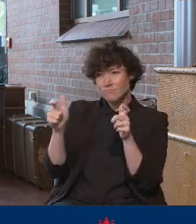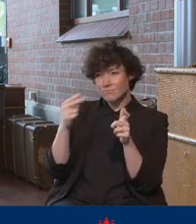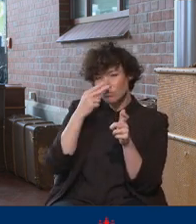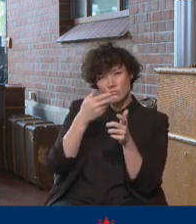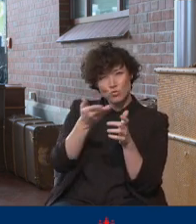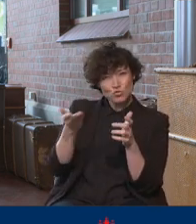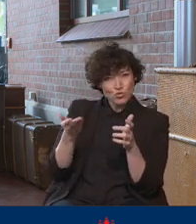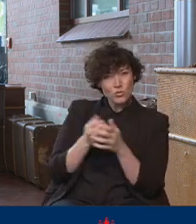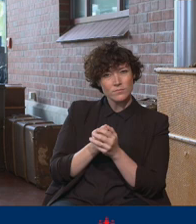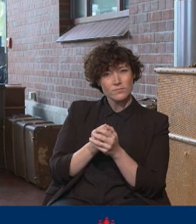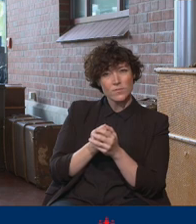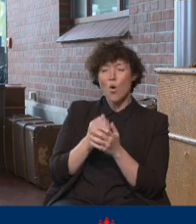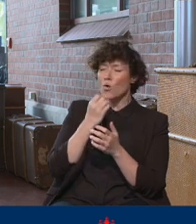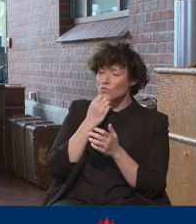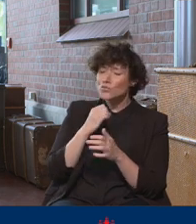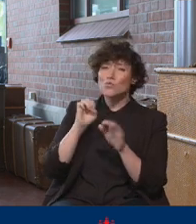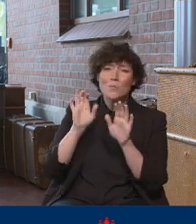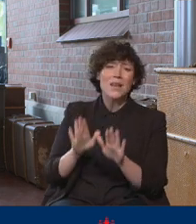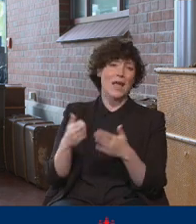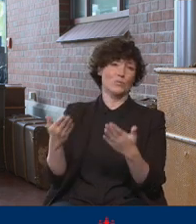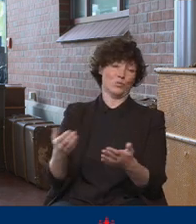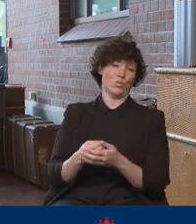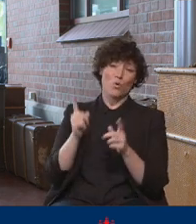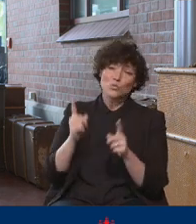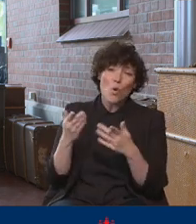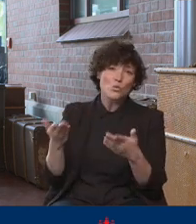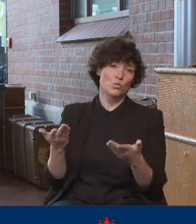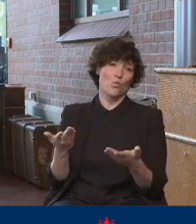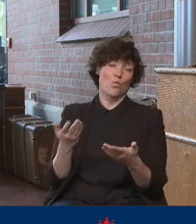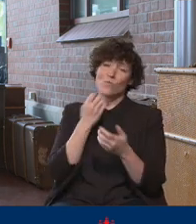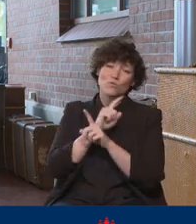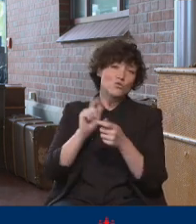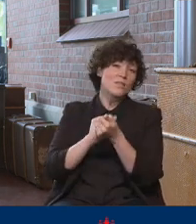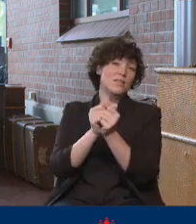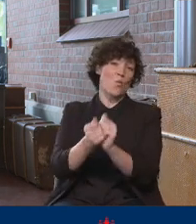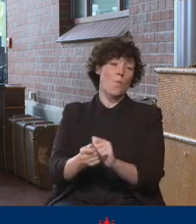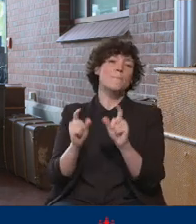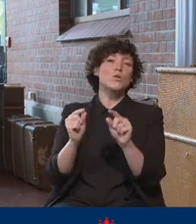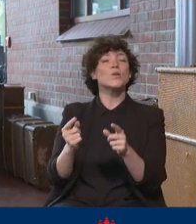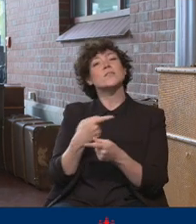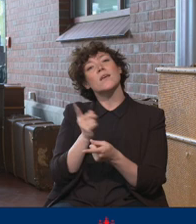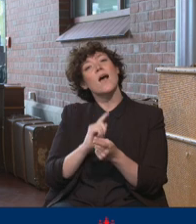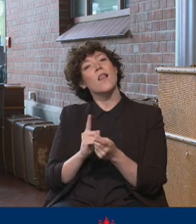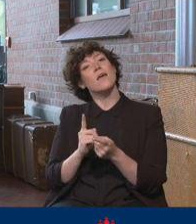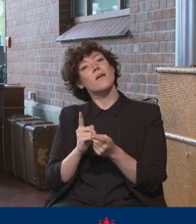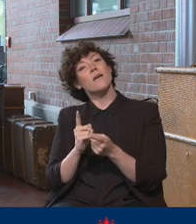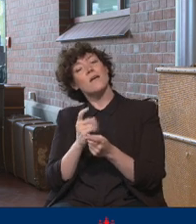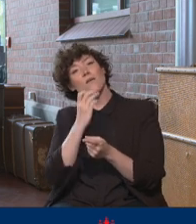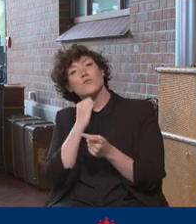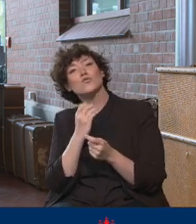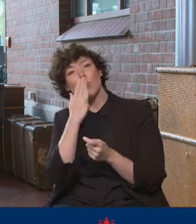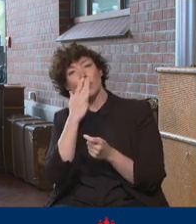dass das so bleibt das heißt dieser ort bleibt man sieht es foto oben links wieder derzeitige zustand ist